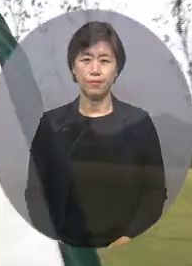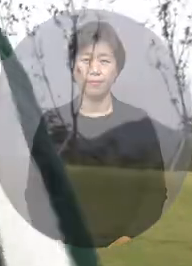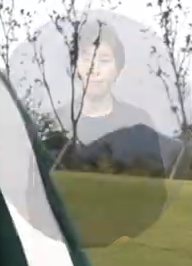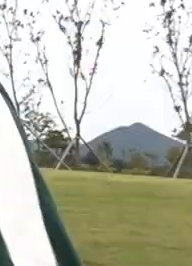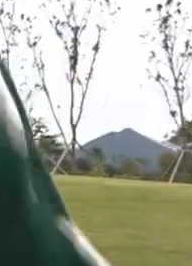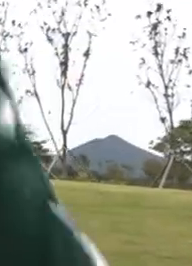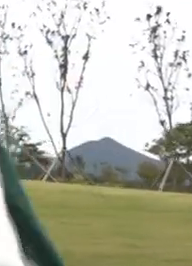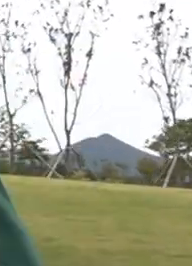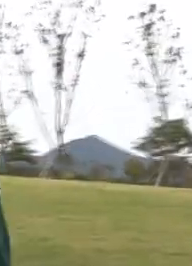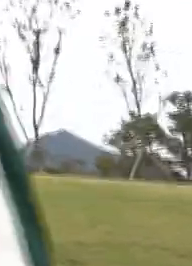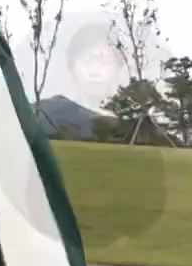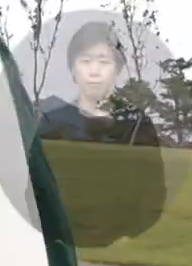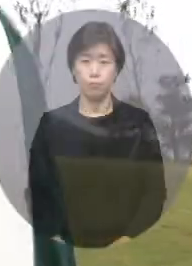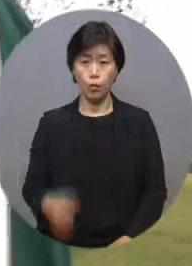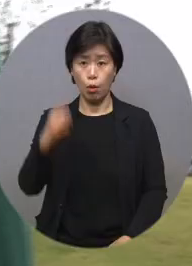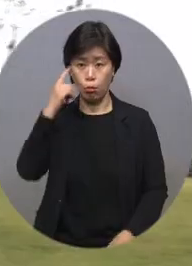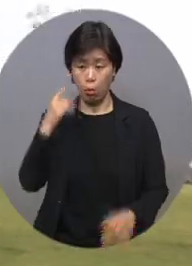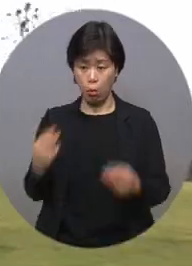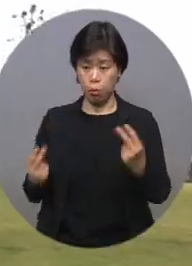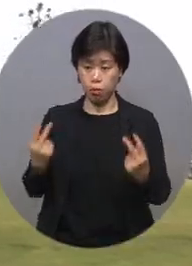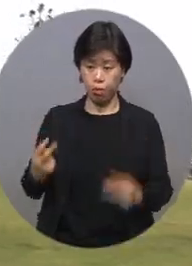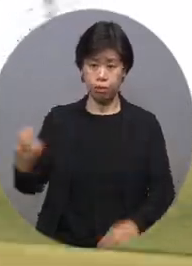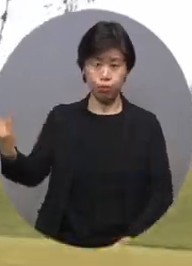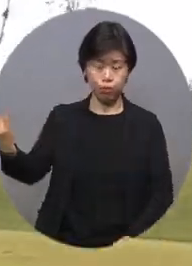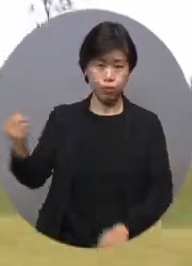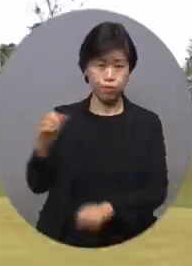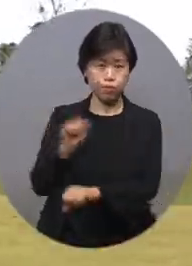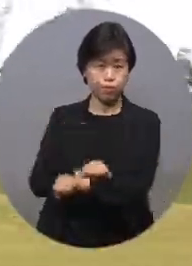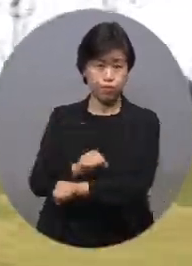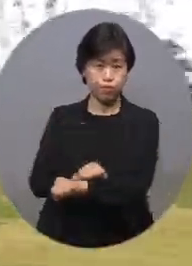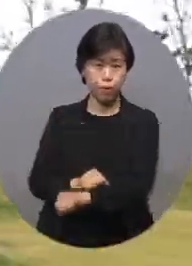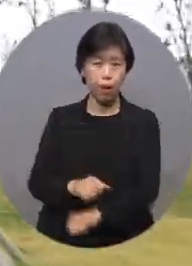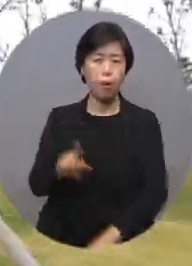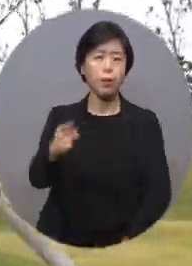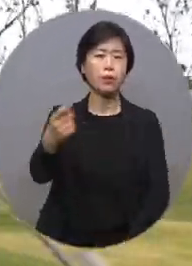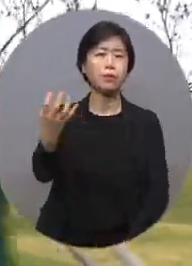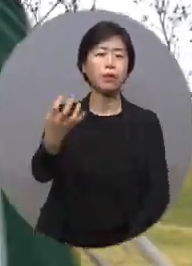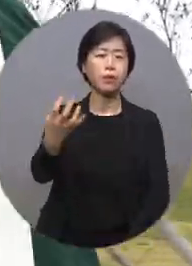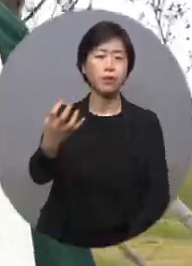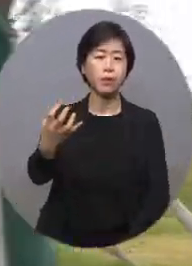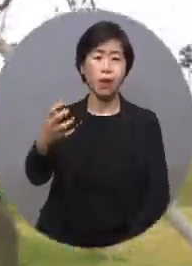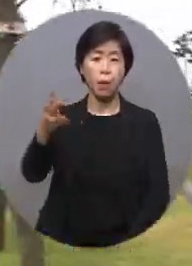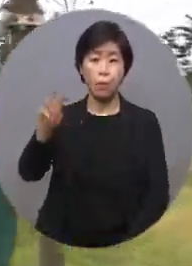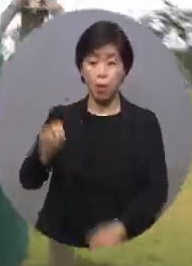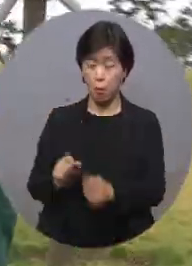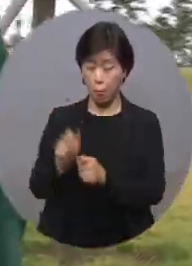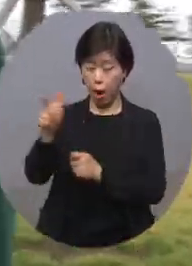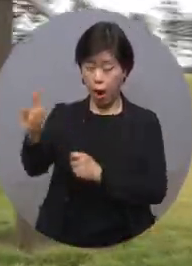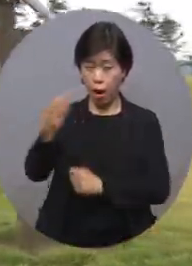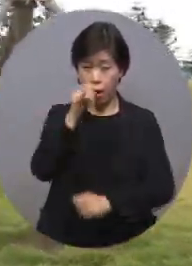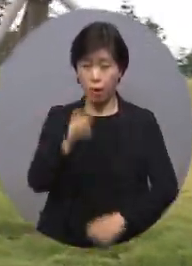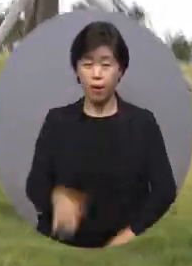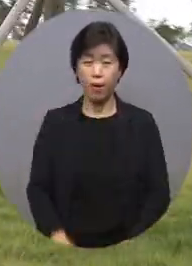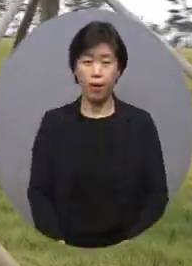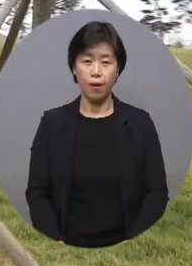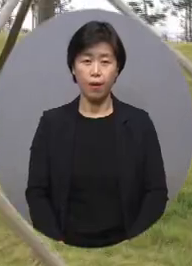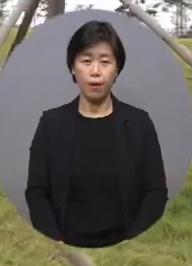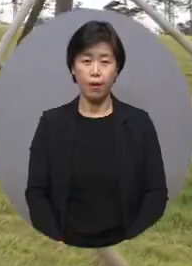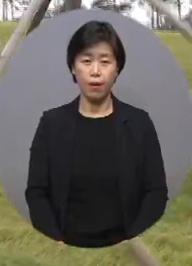아, 생각보다 잘 치네요. 140이에요. 140m. 정확히?